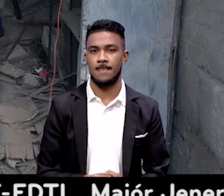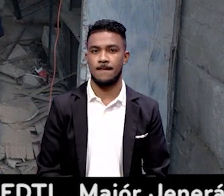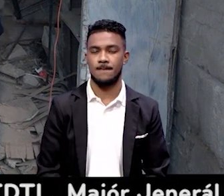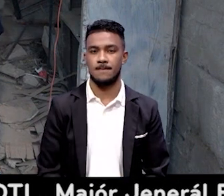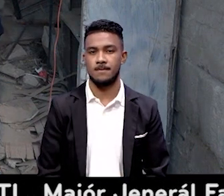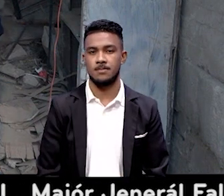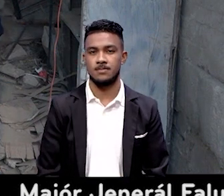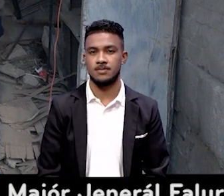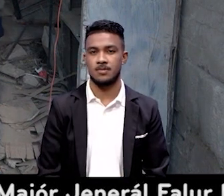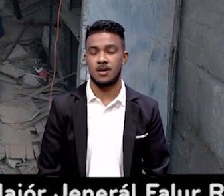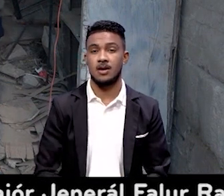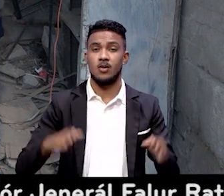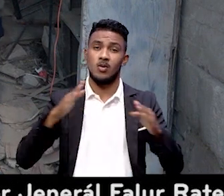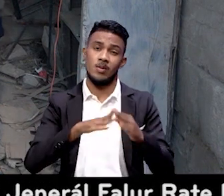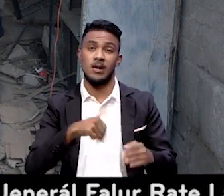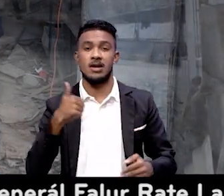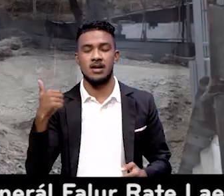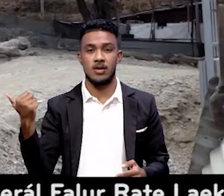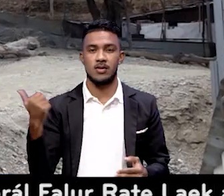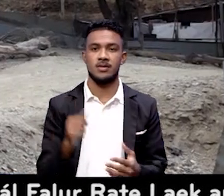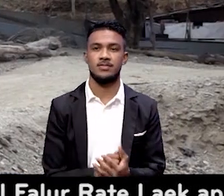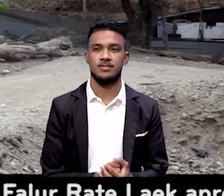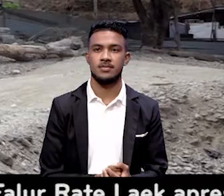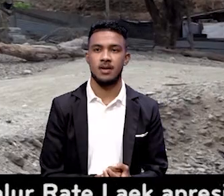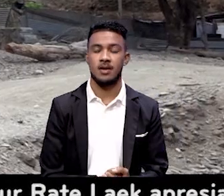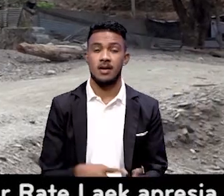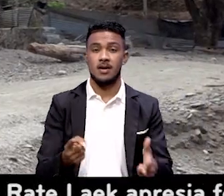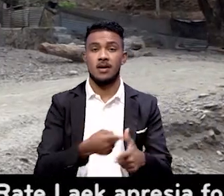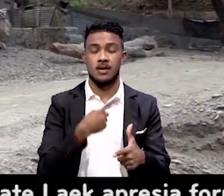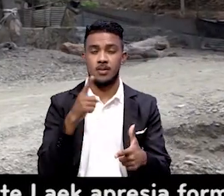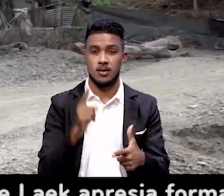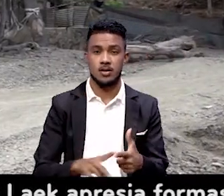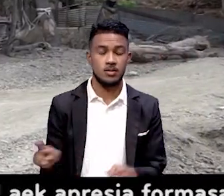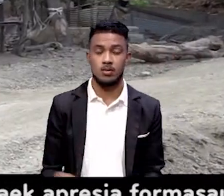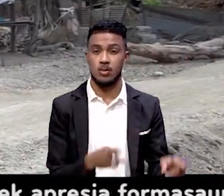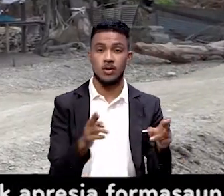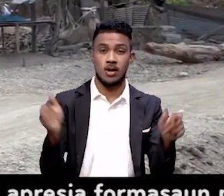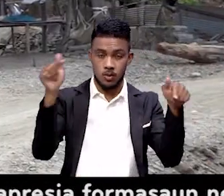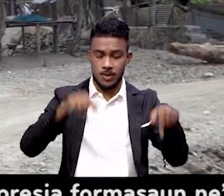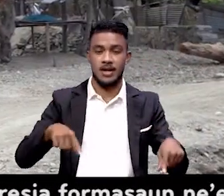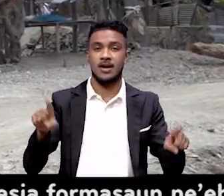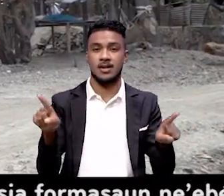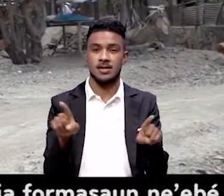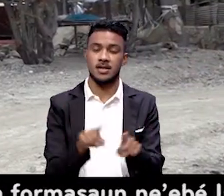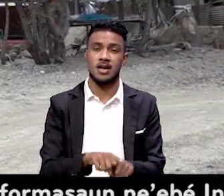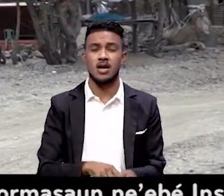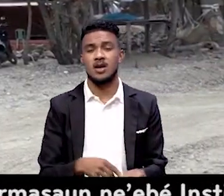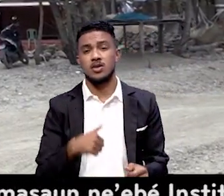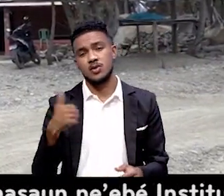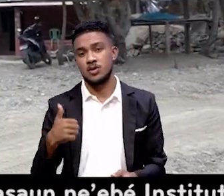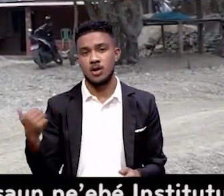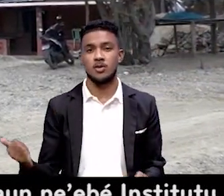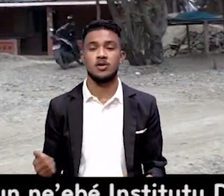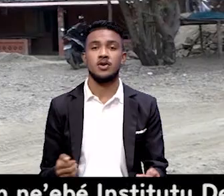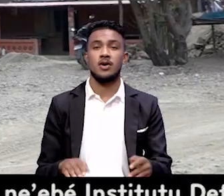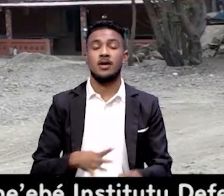Iya, iya umal liur ka? Iya umal liur. Depois sama. Bot, mata tu mana sa sur suran mas nak kono hotu.